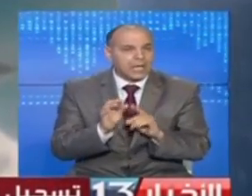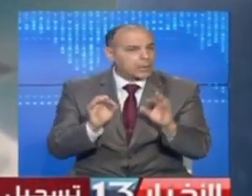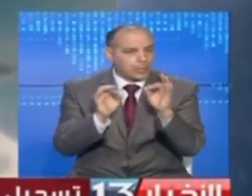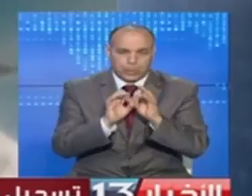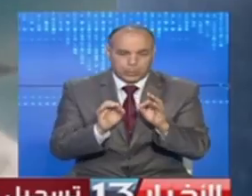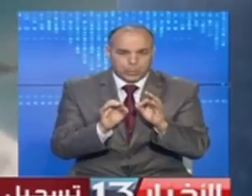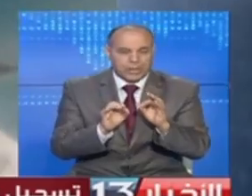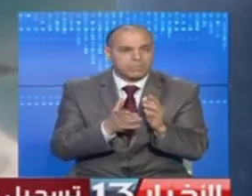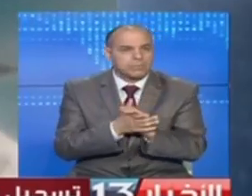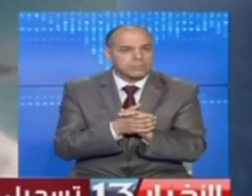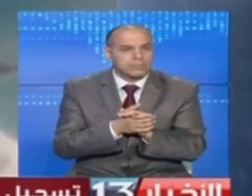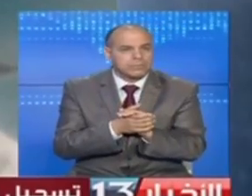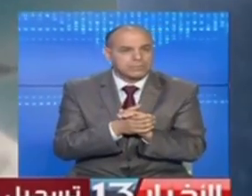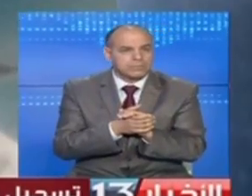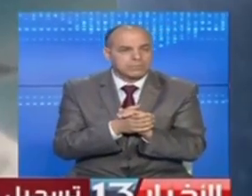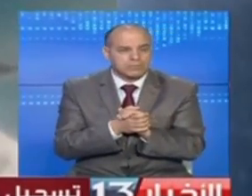حتى حاله